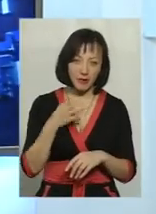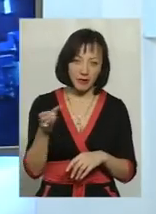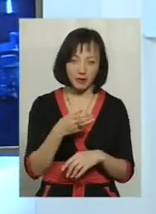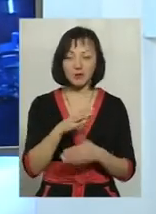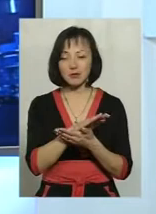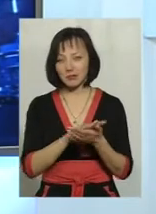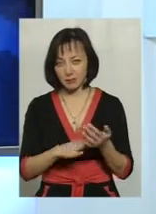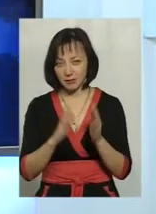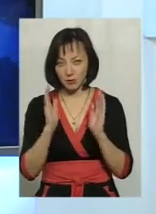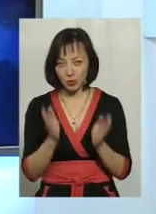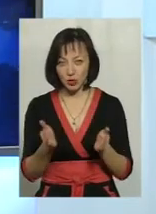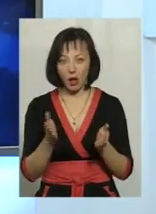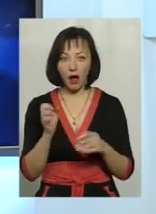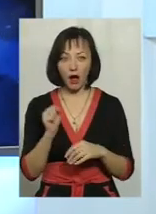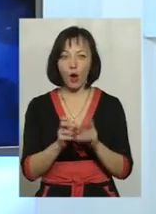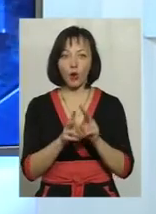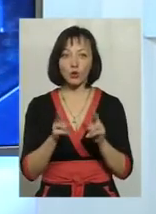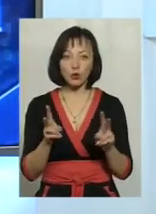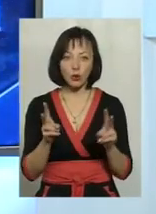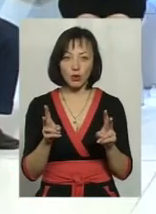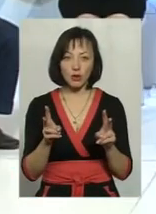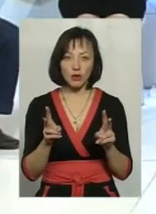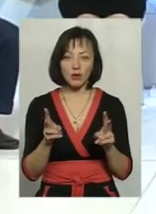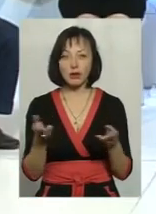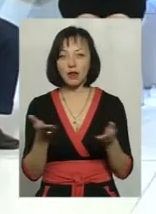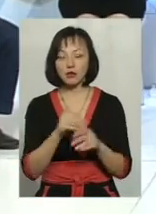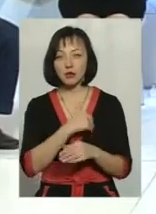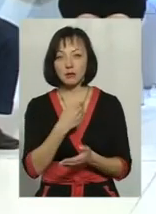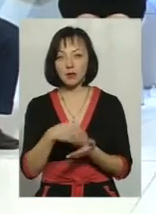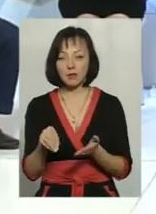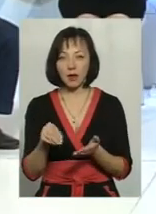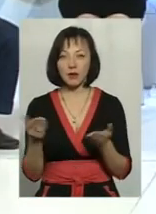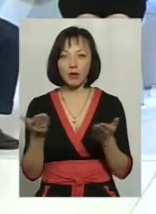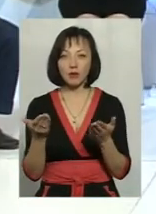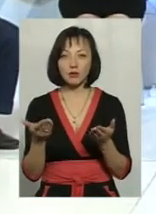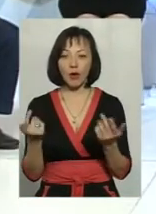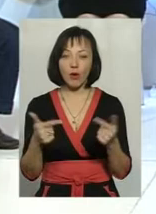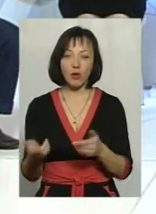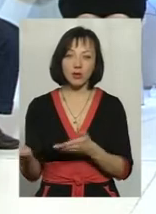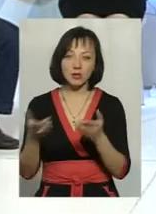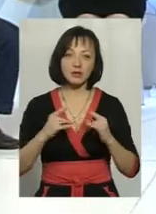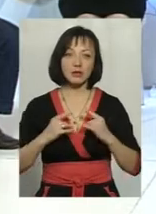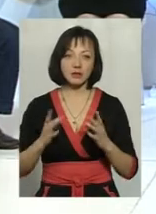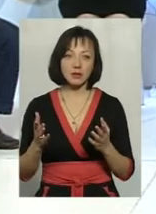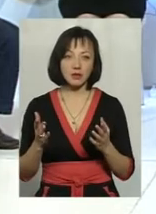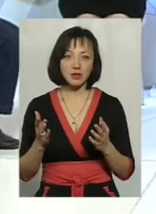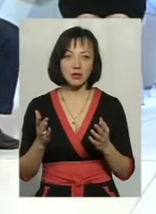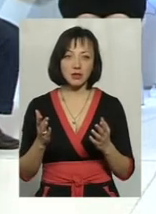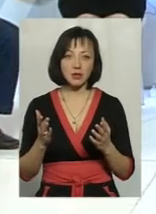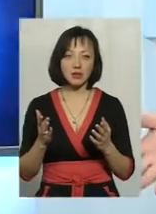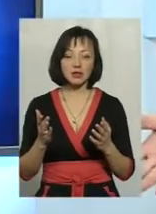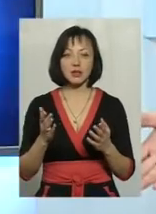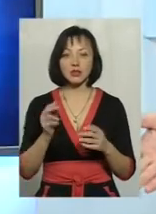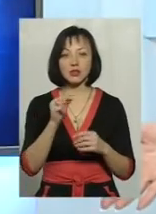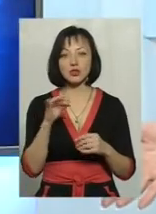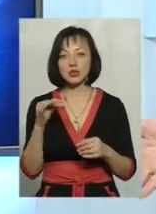і буде вживати їх. А хто десь хоче придбати на якусь гостину чи на якесь свято, навіть чи